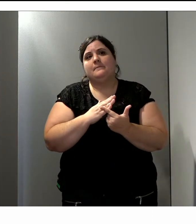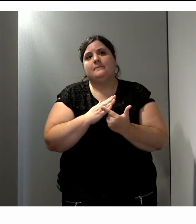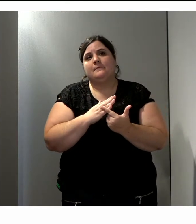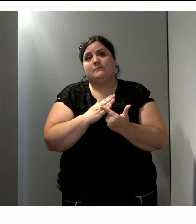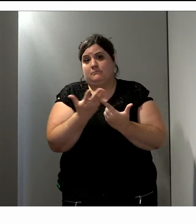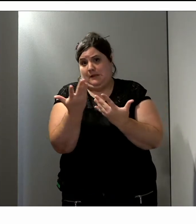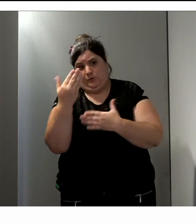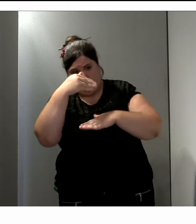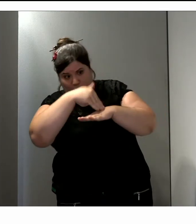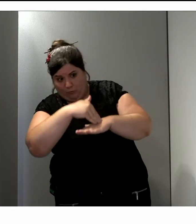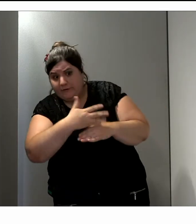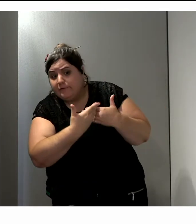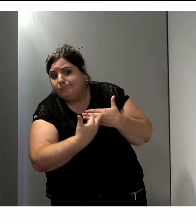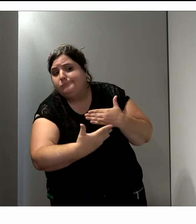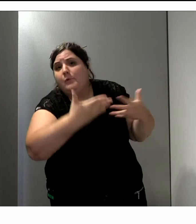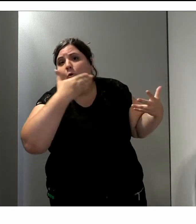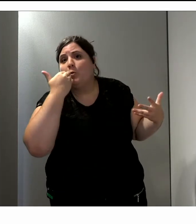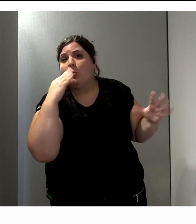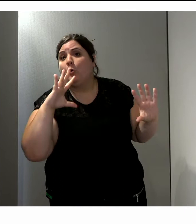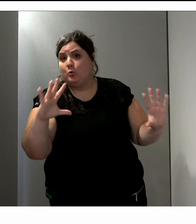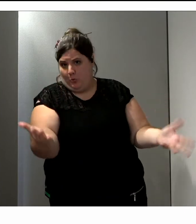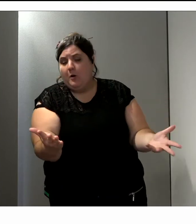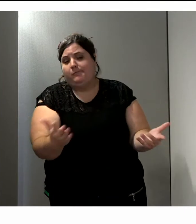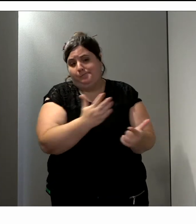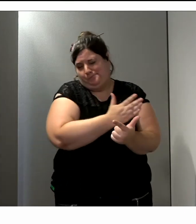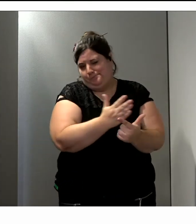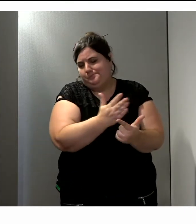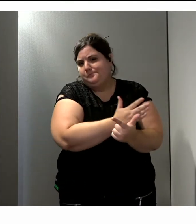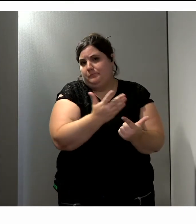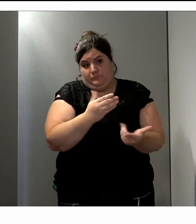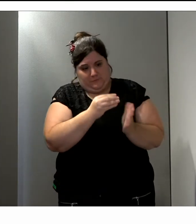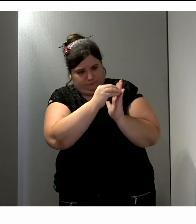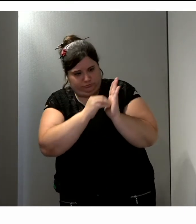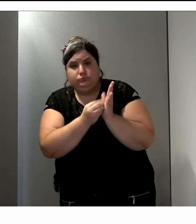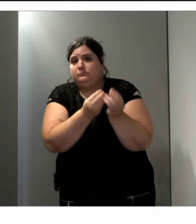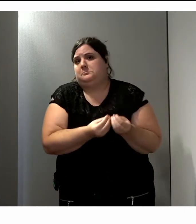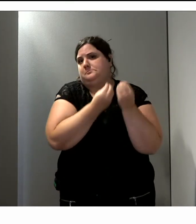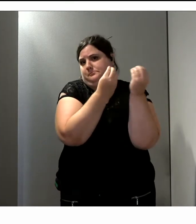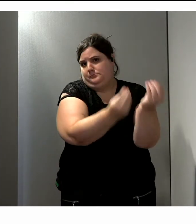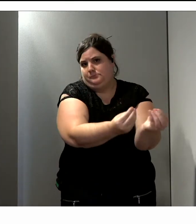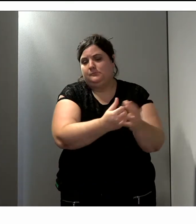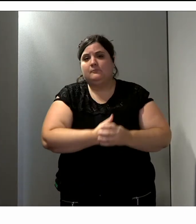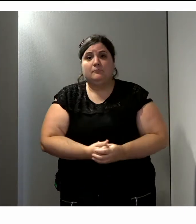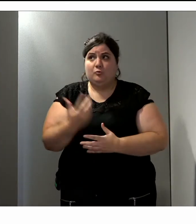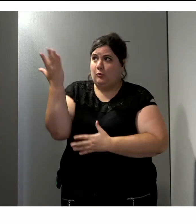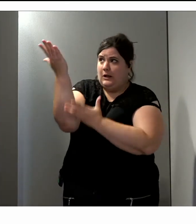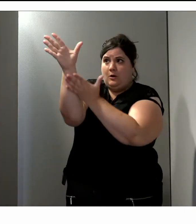nos recommandations, comment procéder, comment mettre à vie